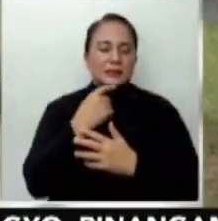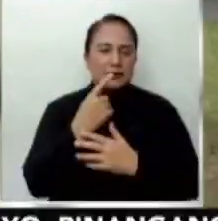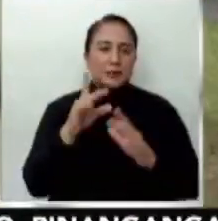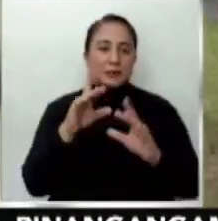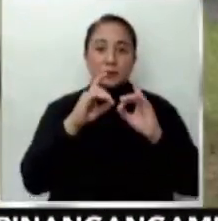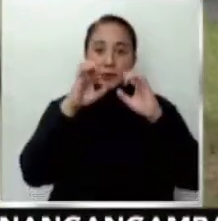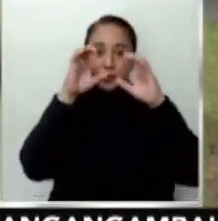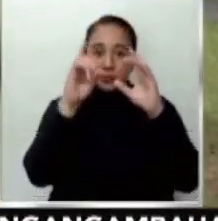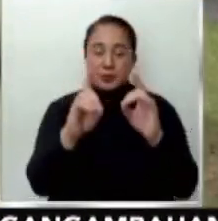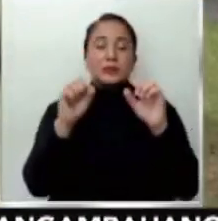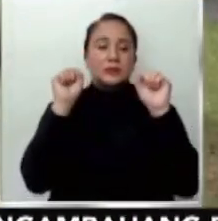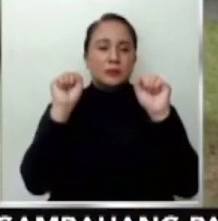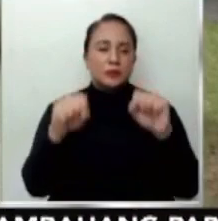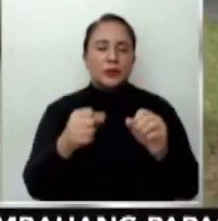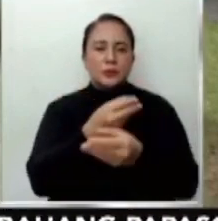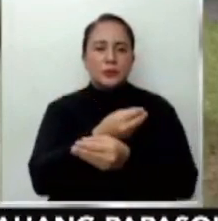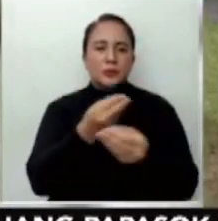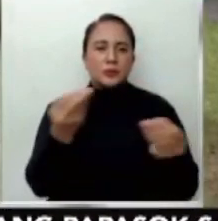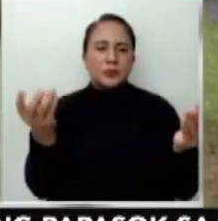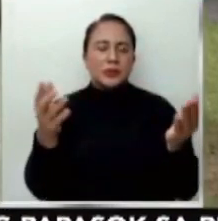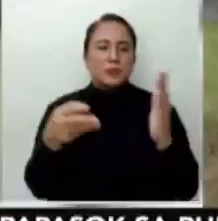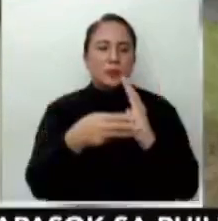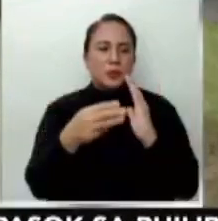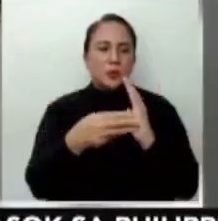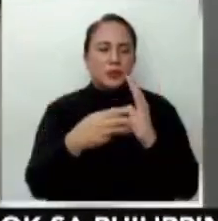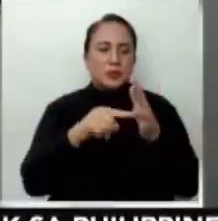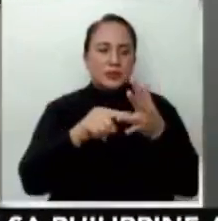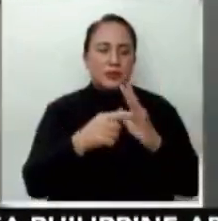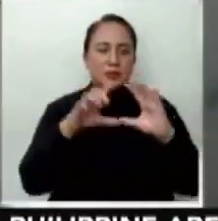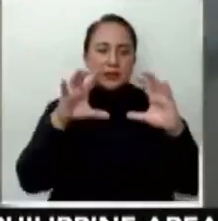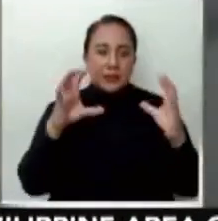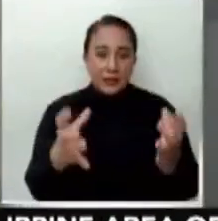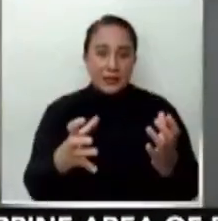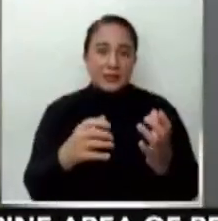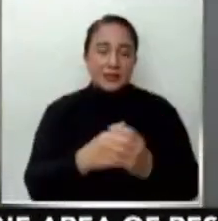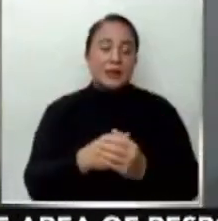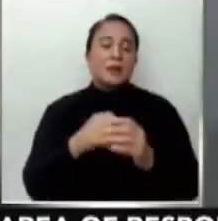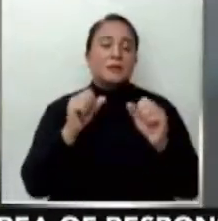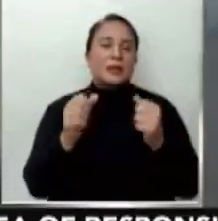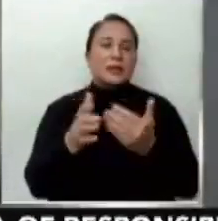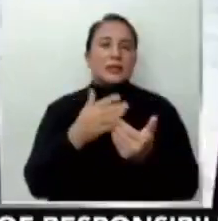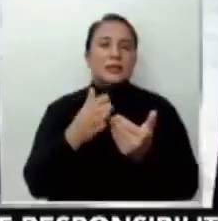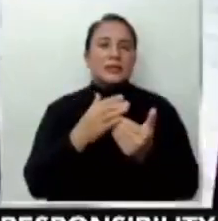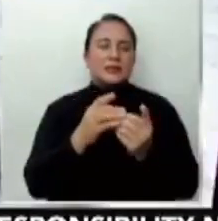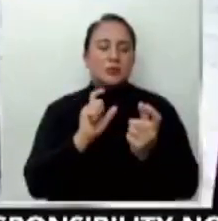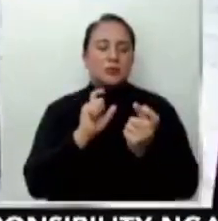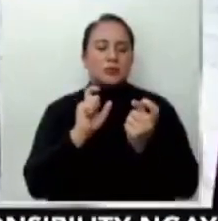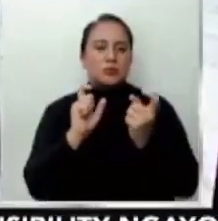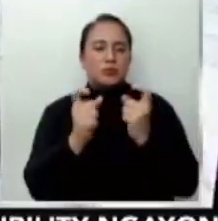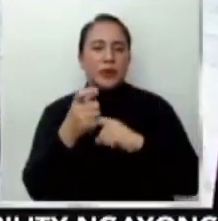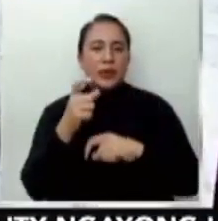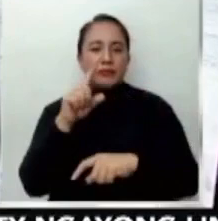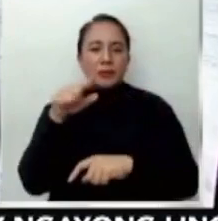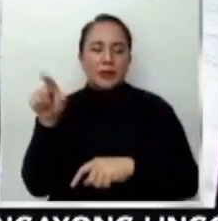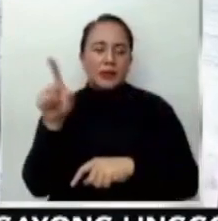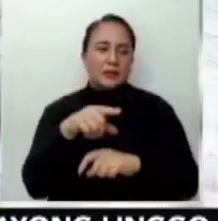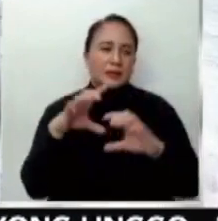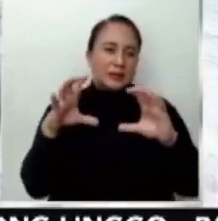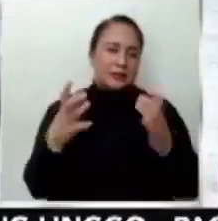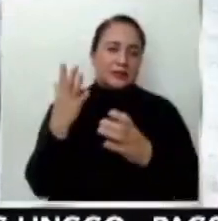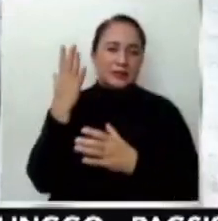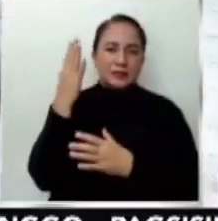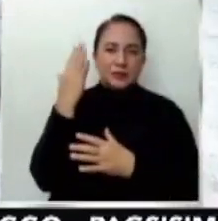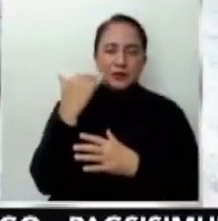maaari nang ipamahagi ang mga module sa simula pa lang ng klase para madaling makapag-shift kung makansela ang klase dahil sa